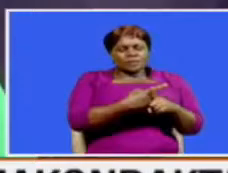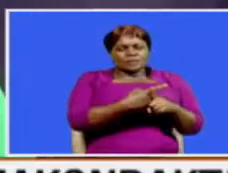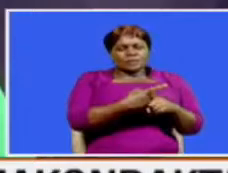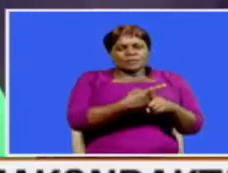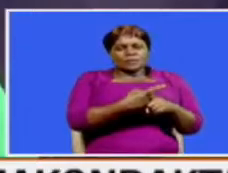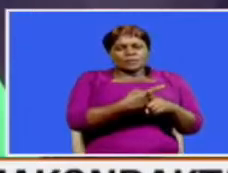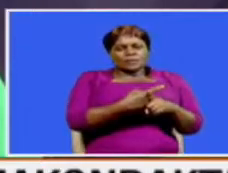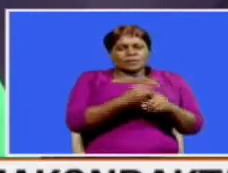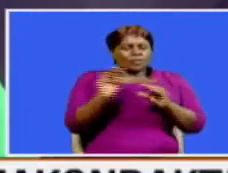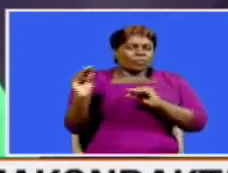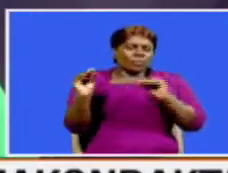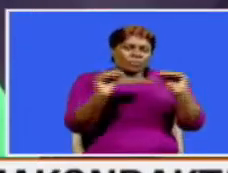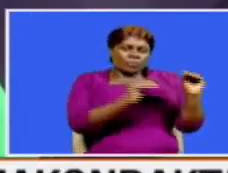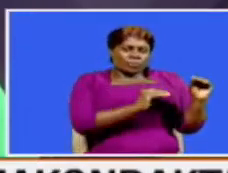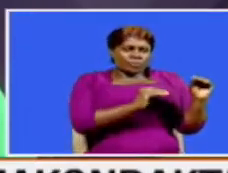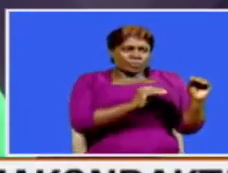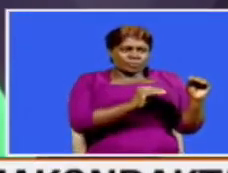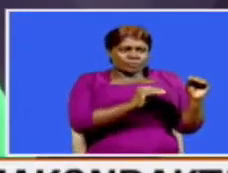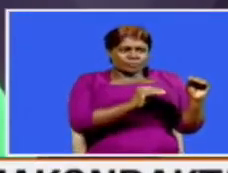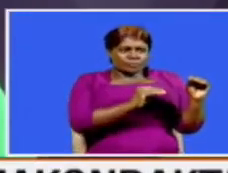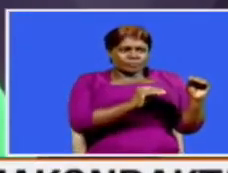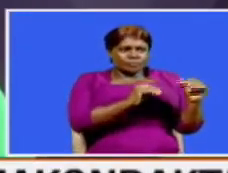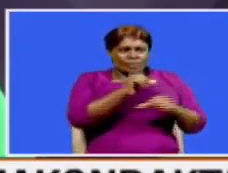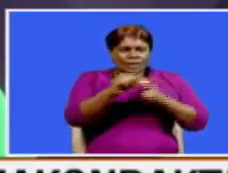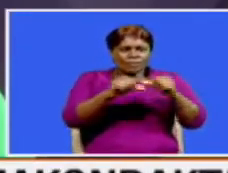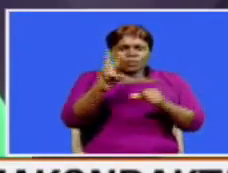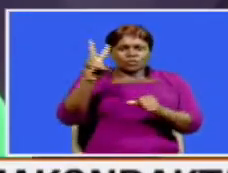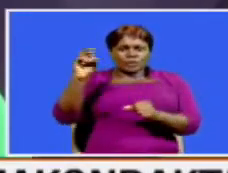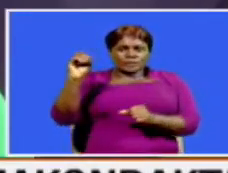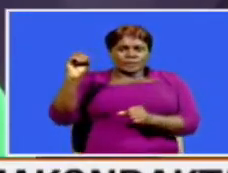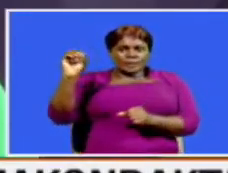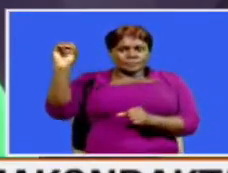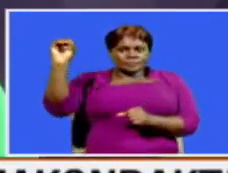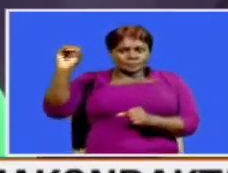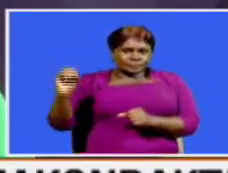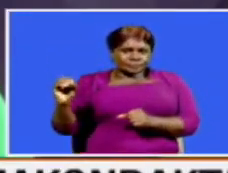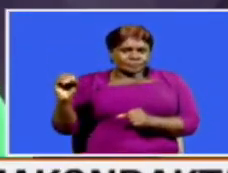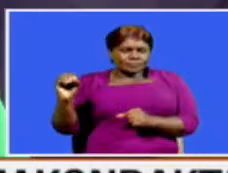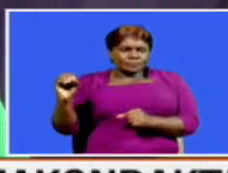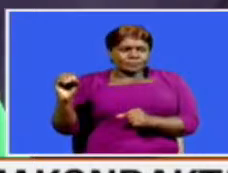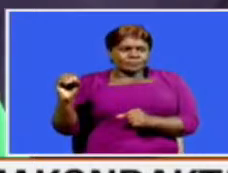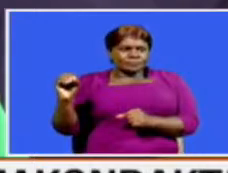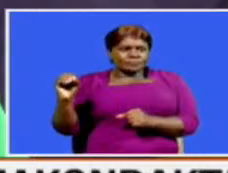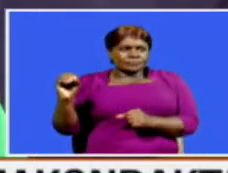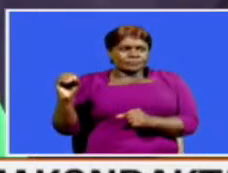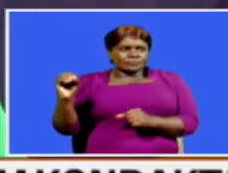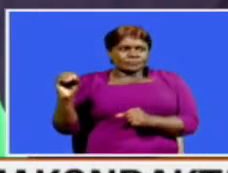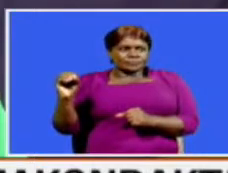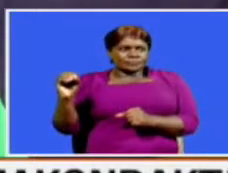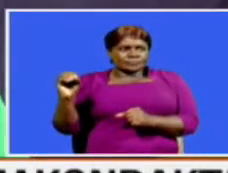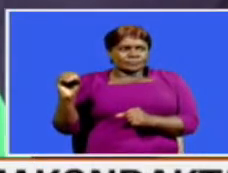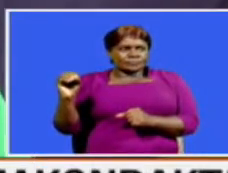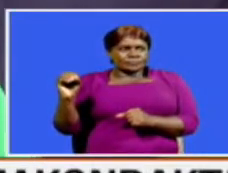various referrals. About 20% will actually